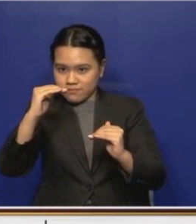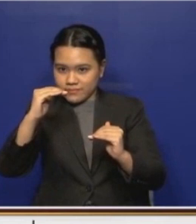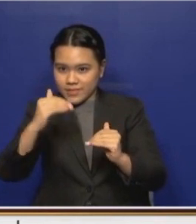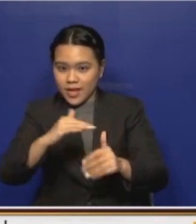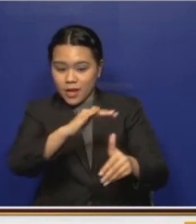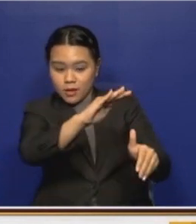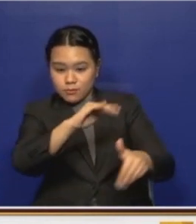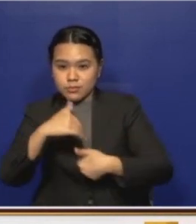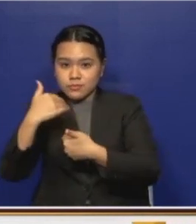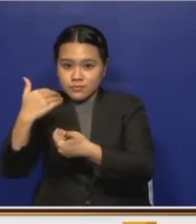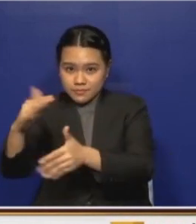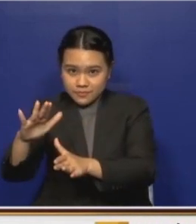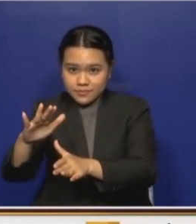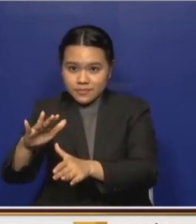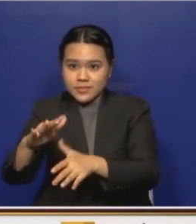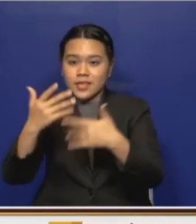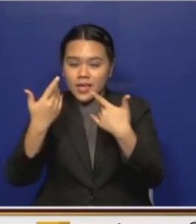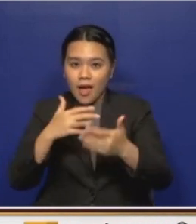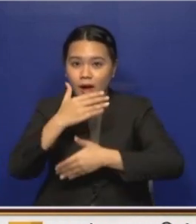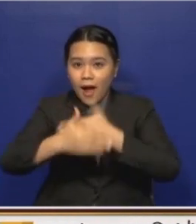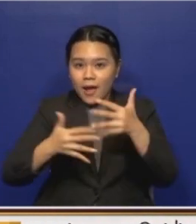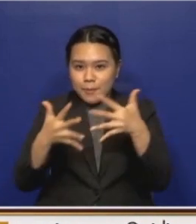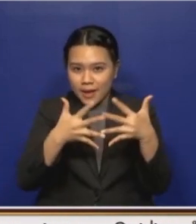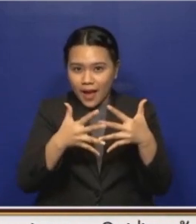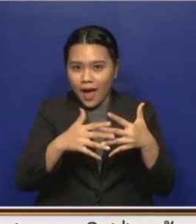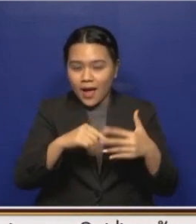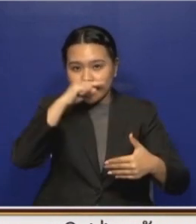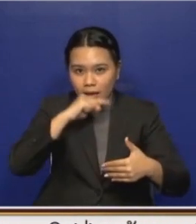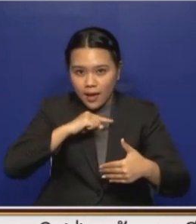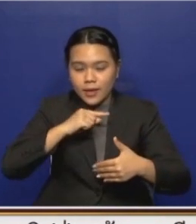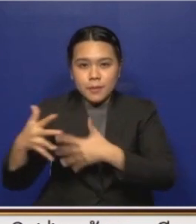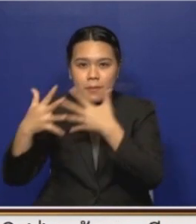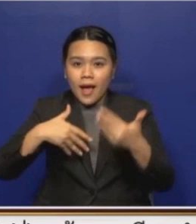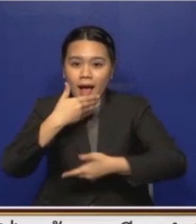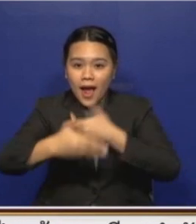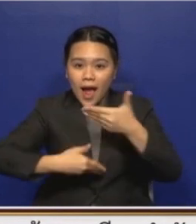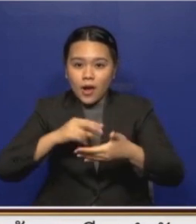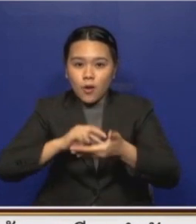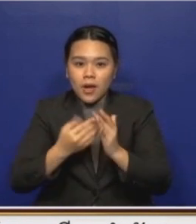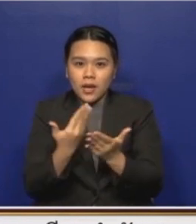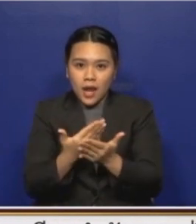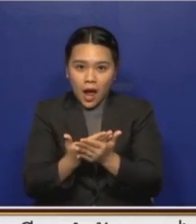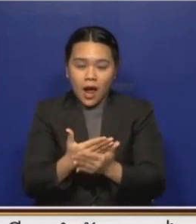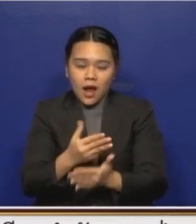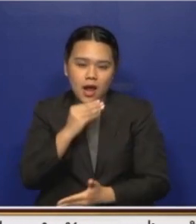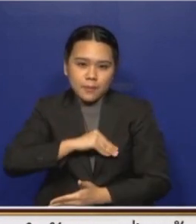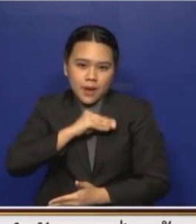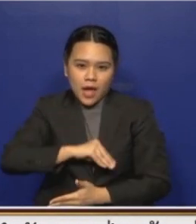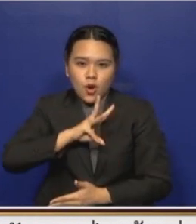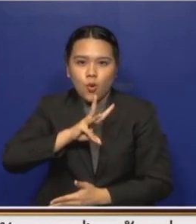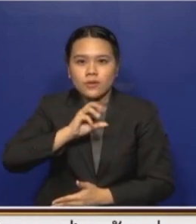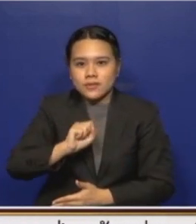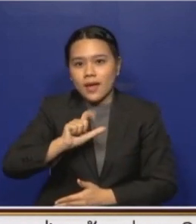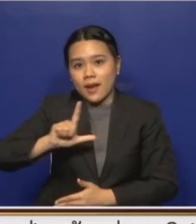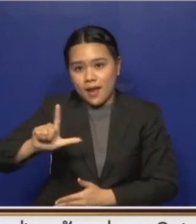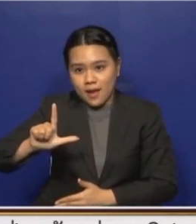ฮะก็แปลว่า600,000ล้านฮะท่านว่าเงิน600,000ล้านมีความหมายกับประเทศนี้ทั้งประเท